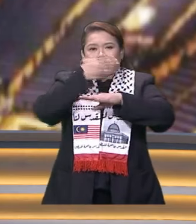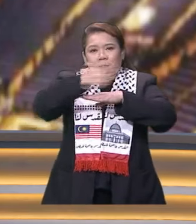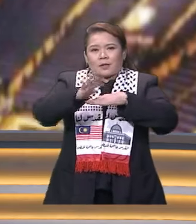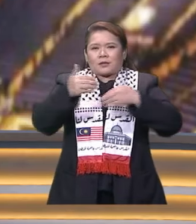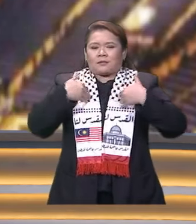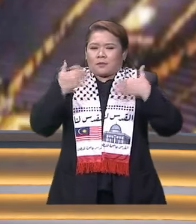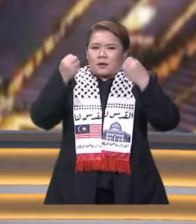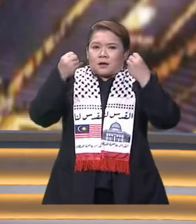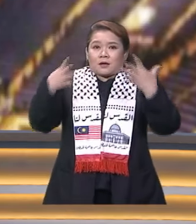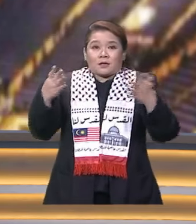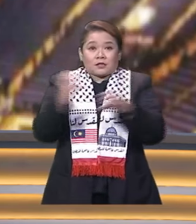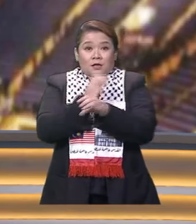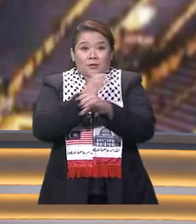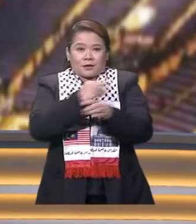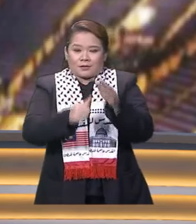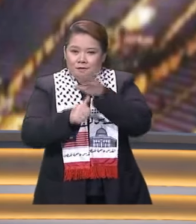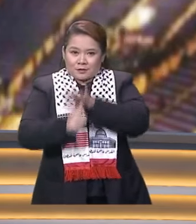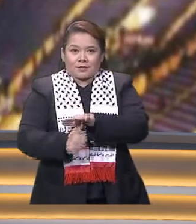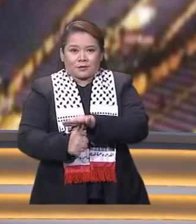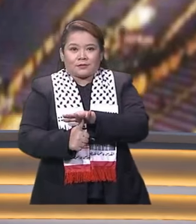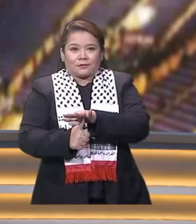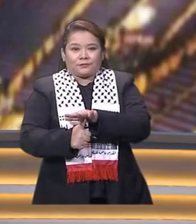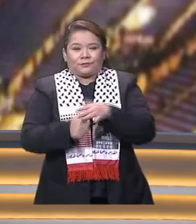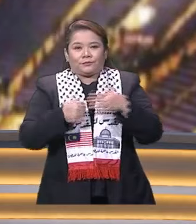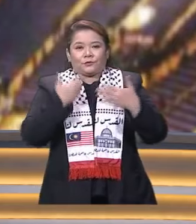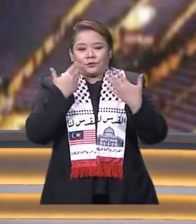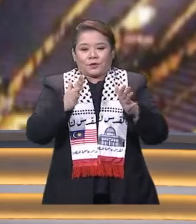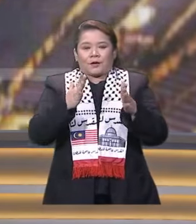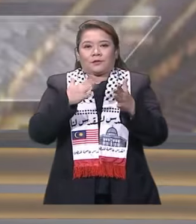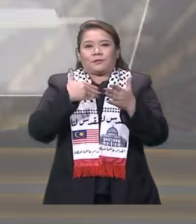itu selama hampir 2 dekad.